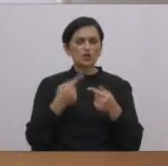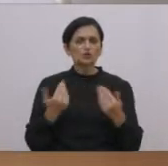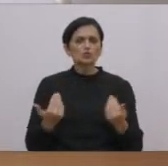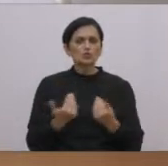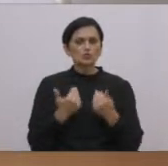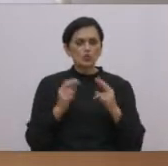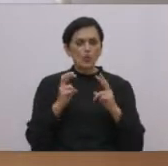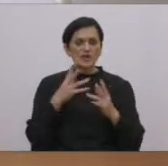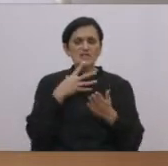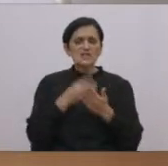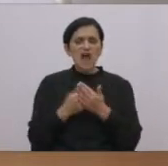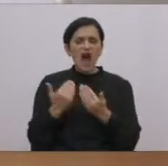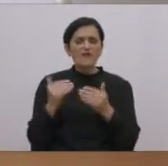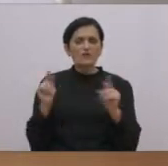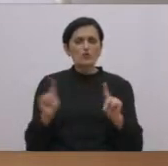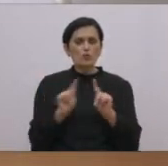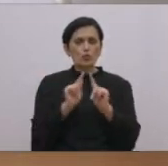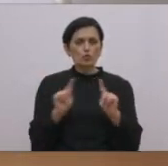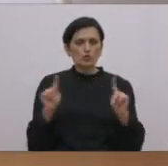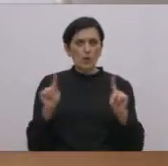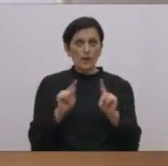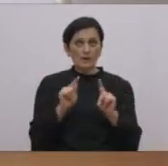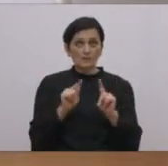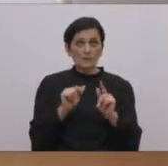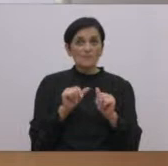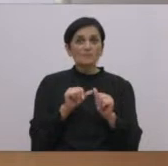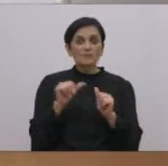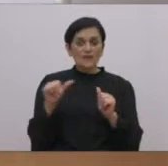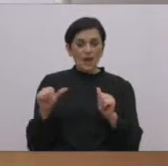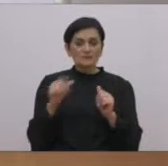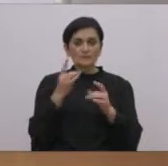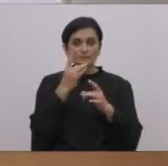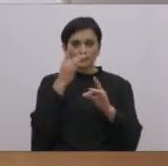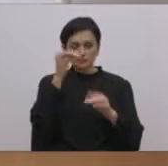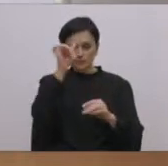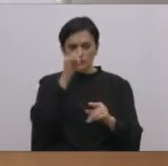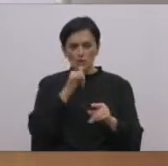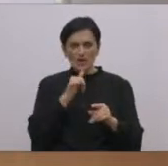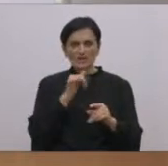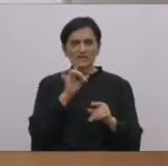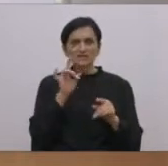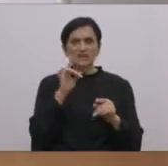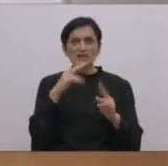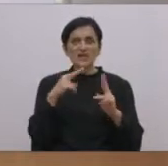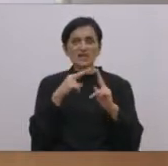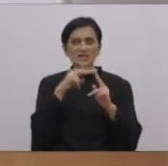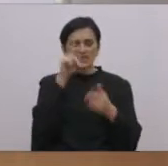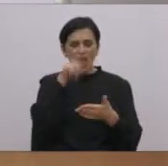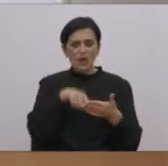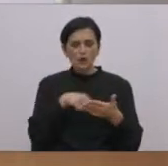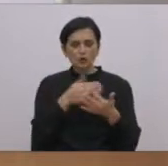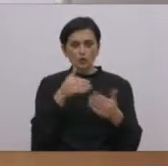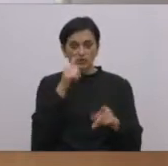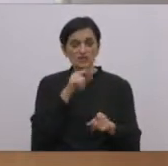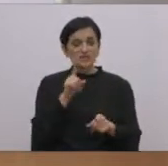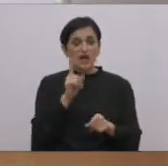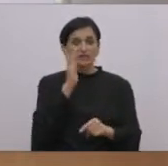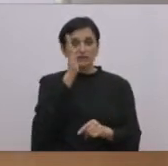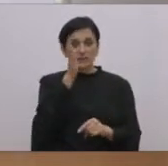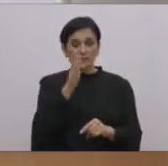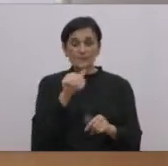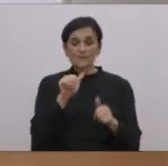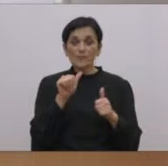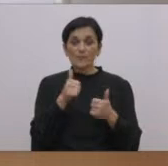ცხოვრების თავისებურ მუზეუმადაც, გარდა უშუალოდ საკულტო რელიგიური ძეგლებისა. რას აპირებთ?